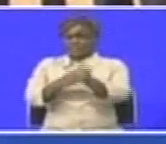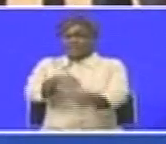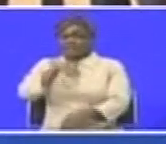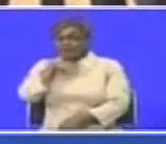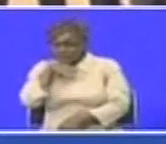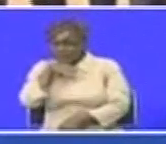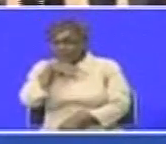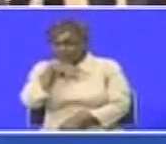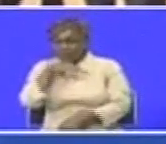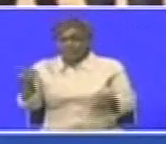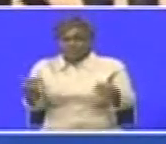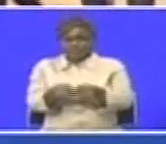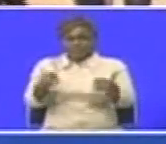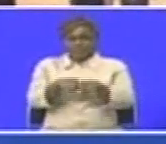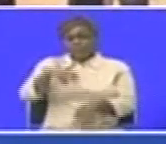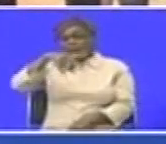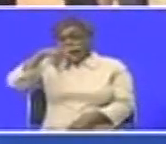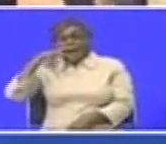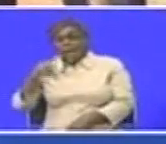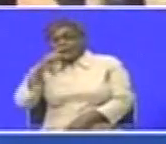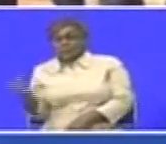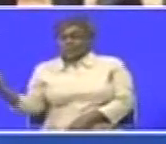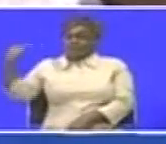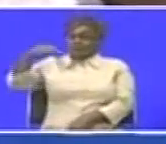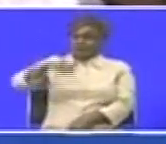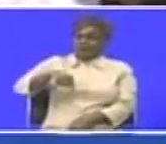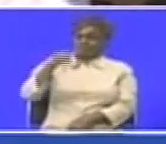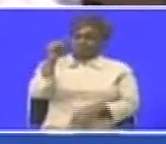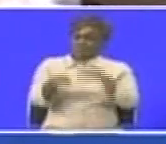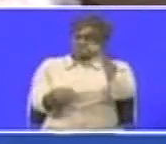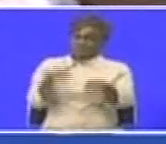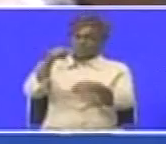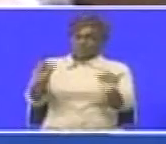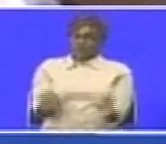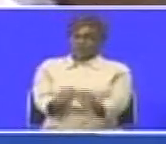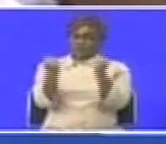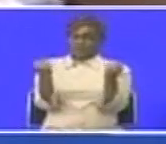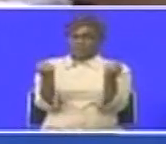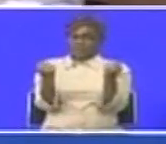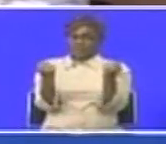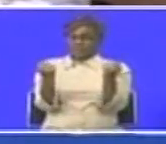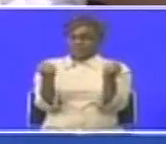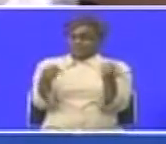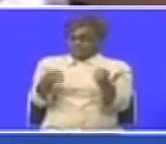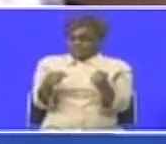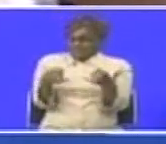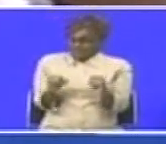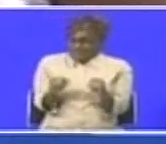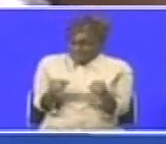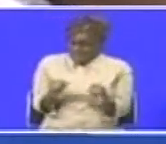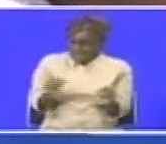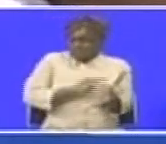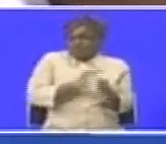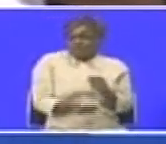Odinga na kinara mwenza Kalonzo Musyoka walifika hapa na kukashifu tukio hilo. This is an attempt